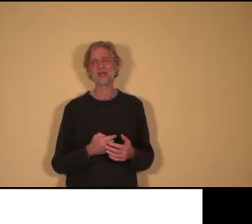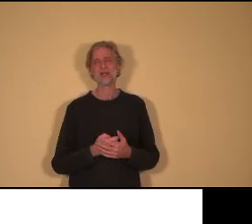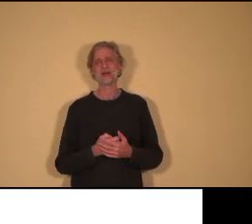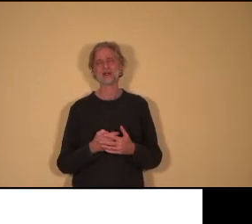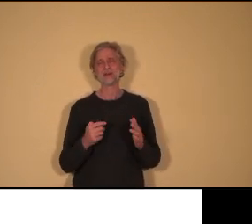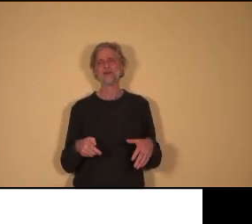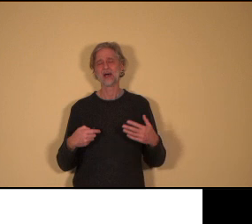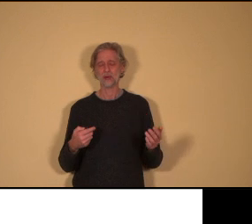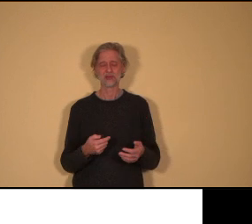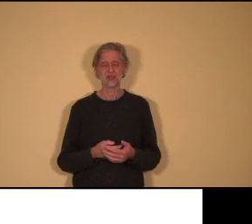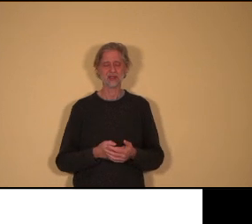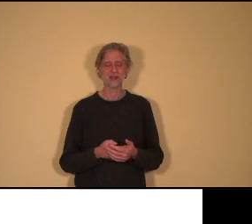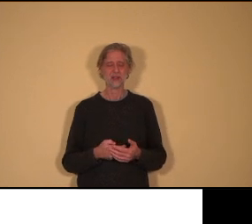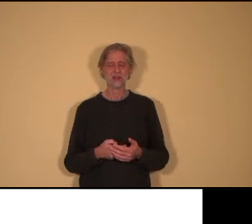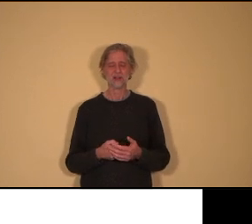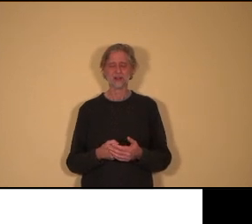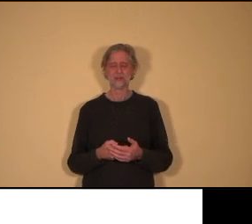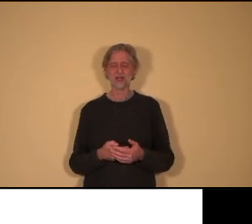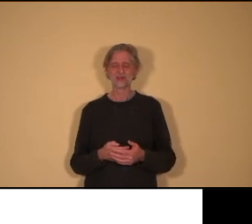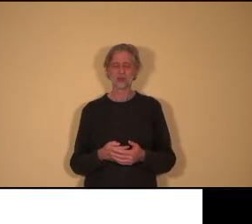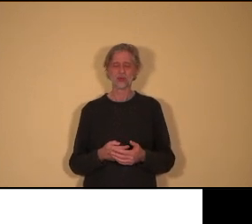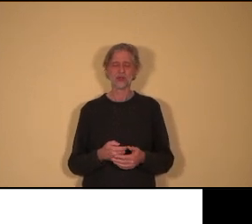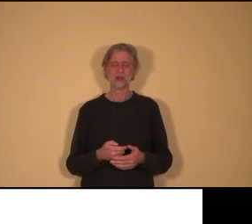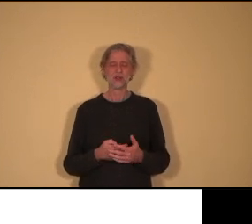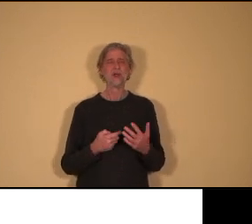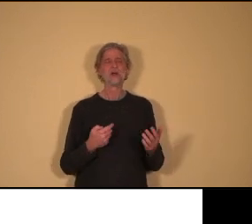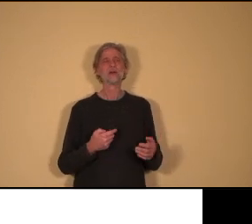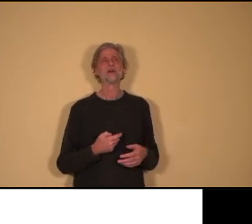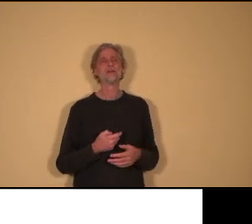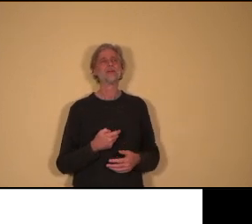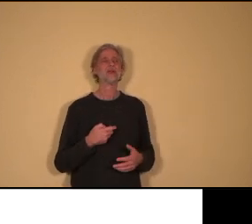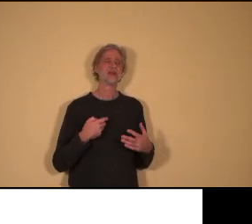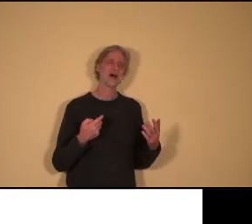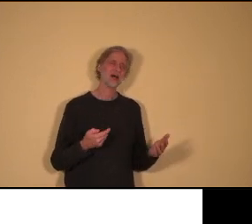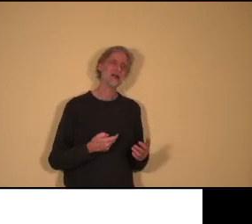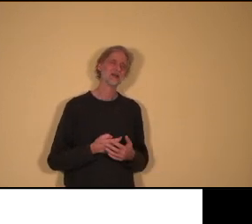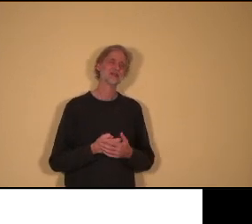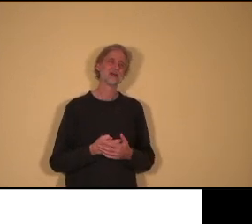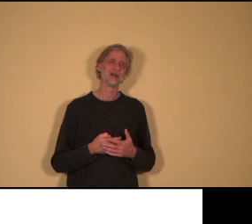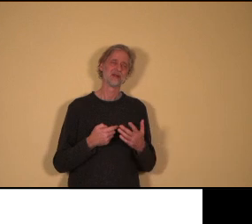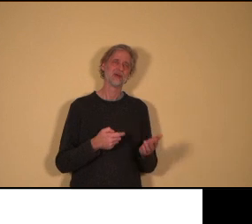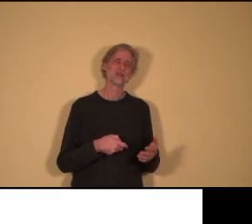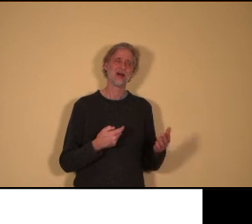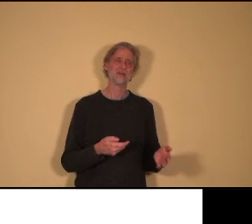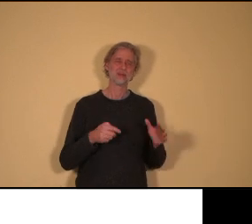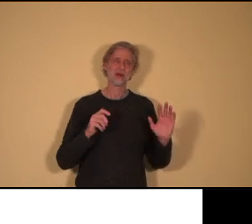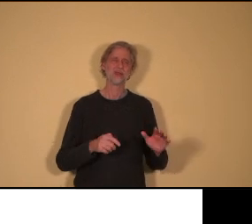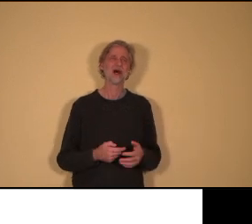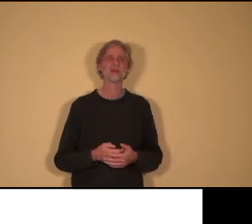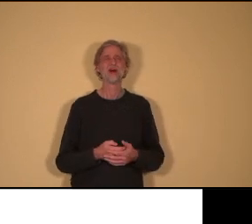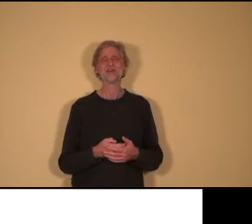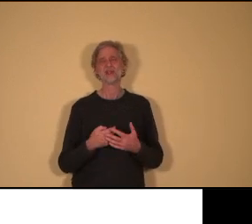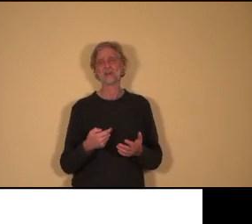oder weniger dem Wiederaustreten entzogen. Ein Teil des CO2, was wir ja